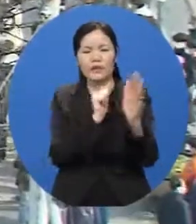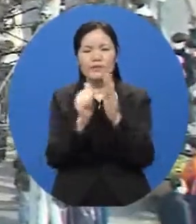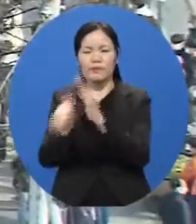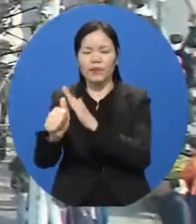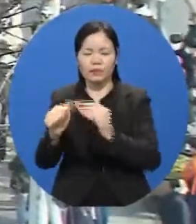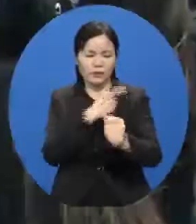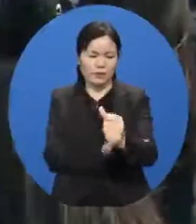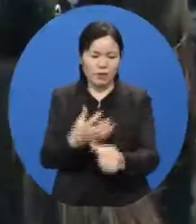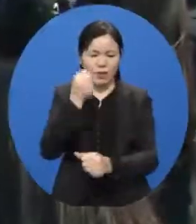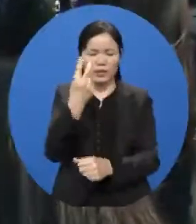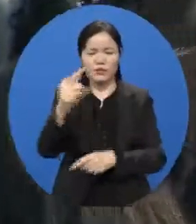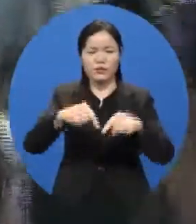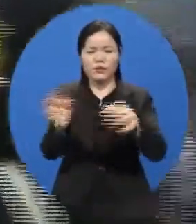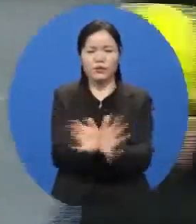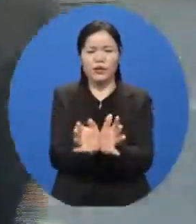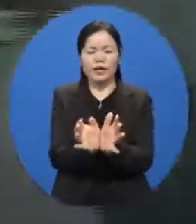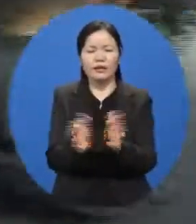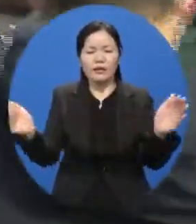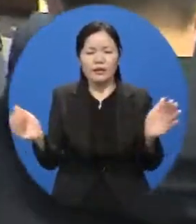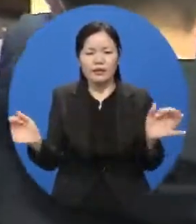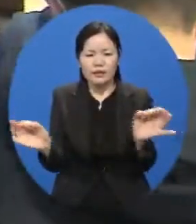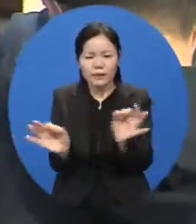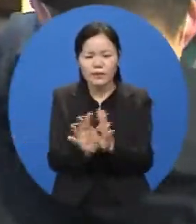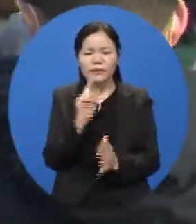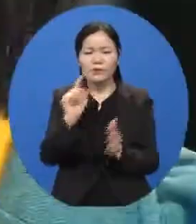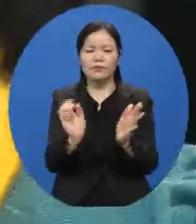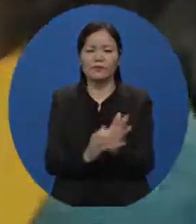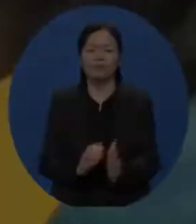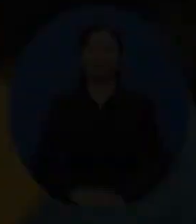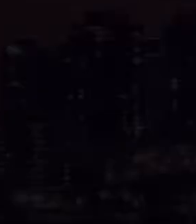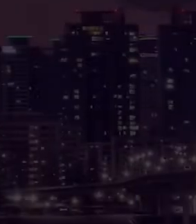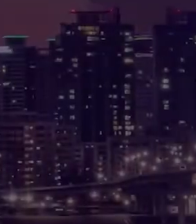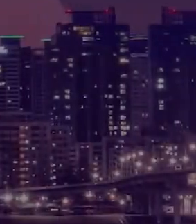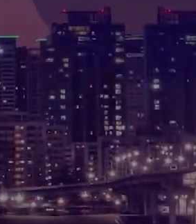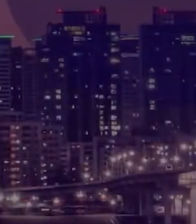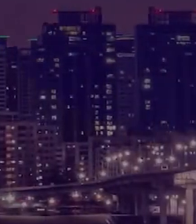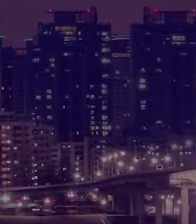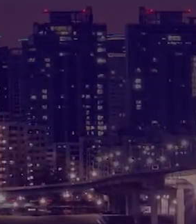기득권 양당 체제를 끝내자고 호소했습니다. OBS 뉴스 김민주입니다.